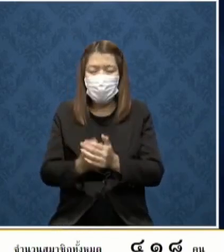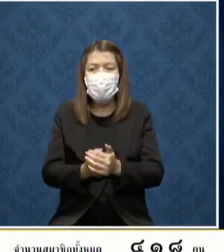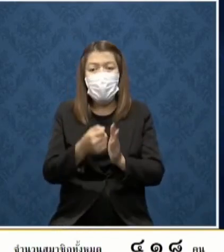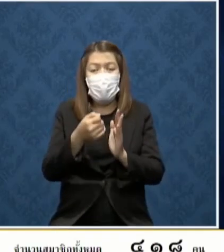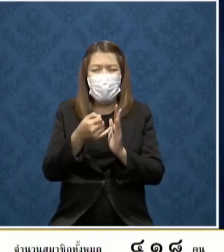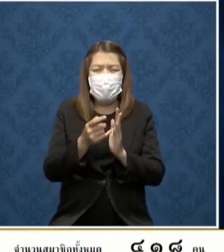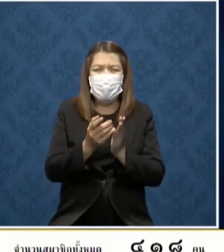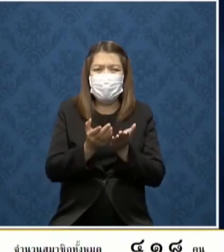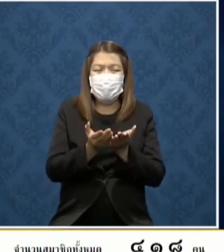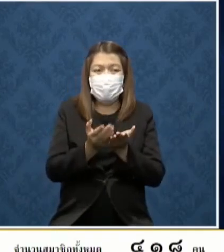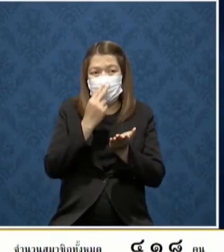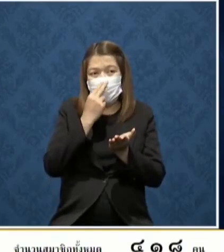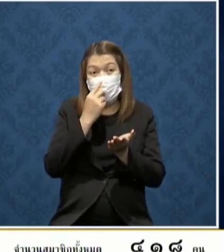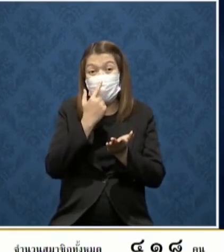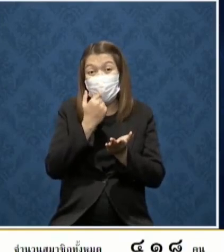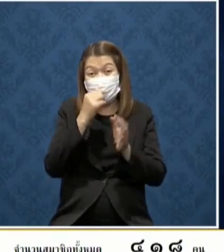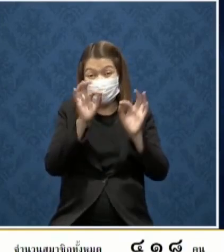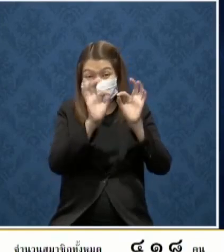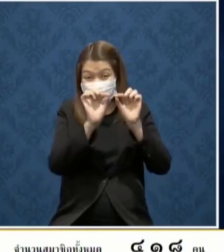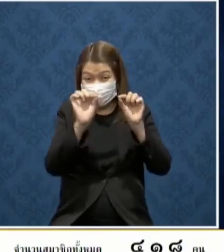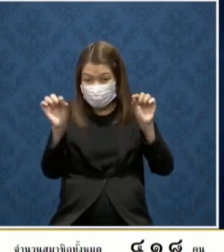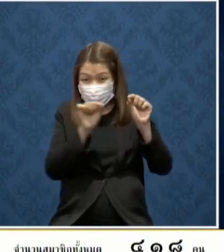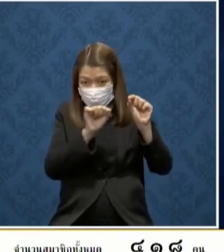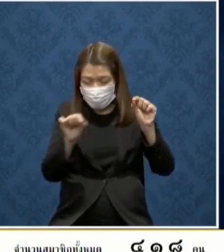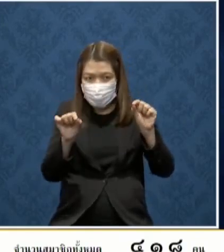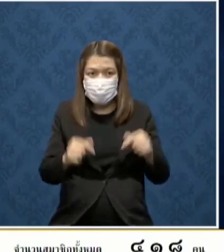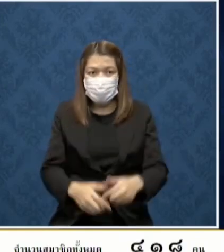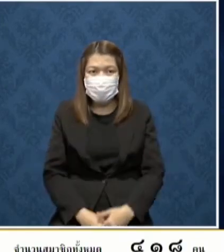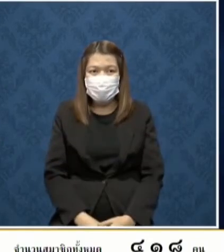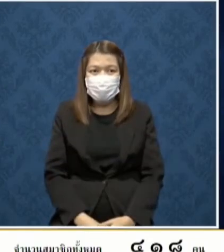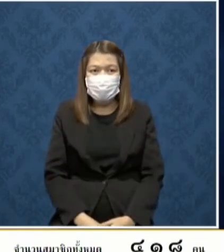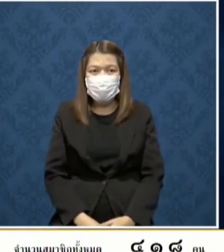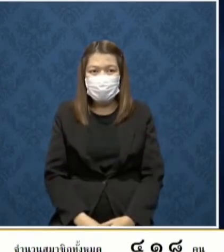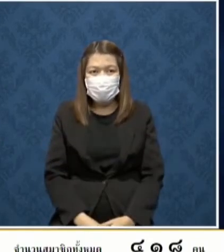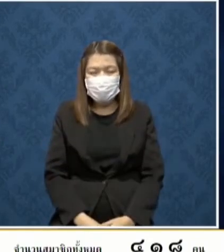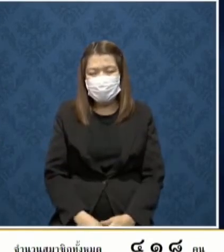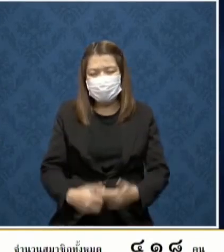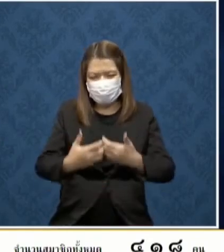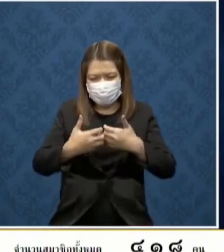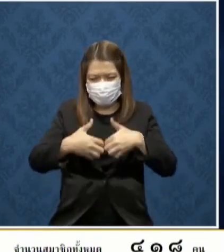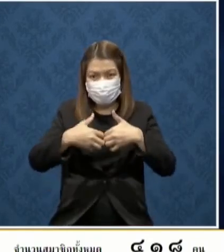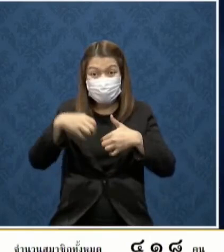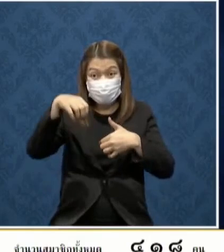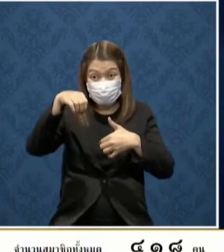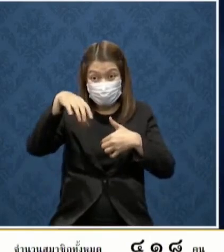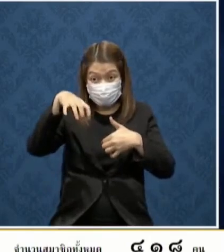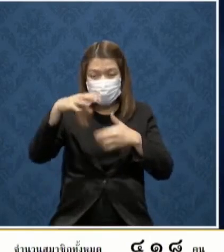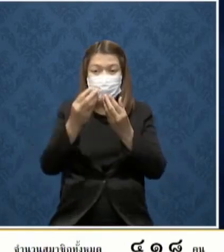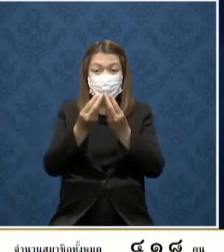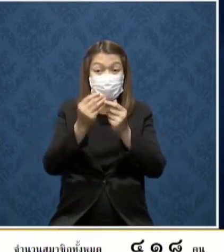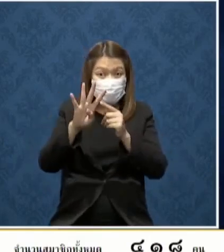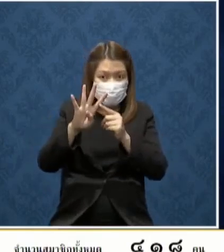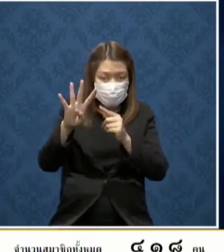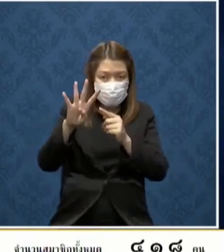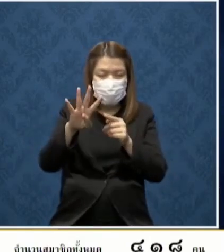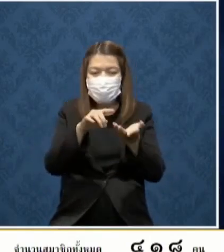ต่อไปนะครับในสได encourage เสนแงเอไ้นะครบการขนานเครื่องไฟ้า หมายเล็กสี ไม่ได้เทศ